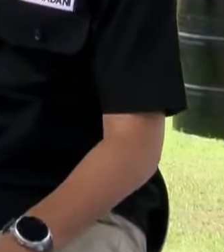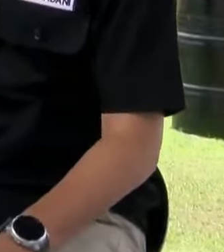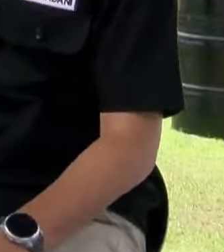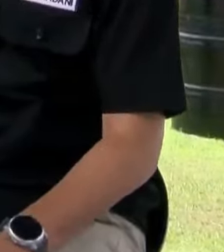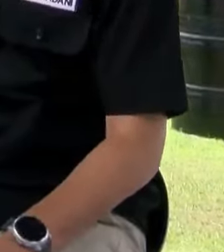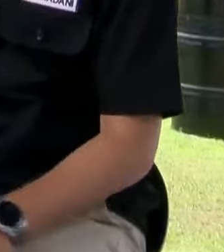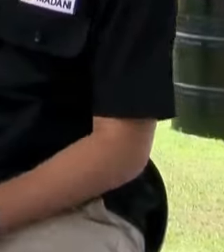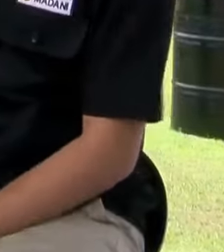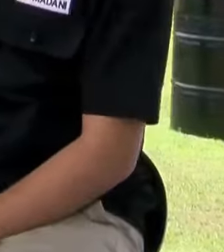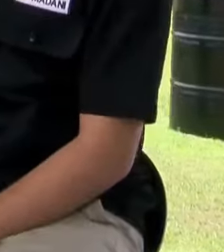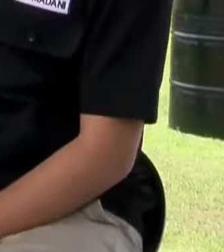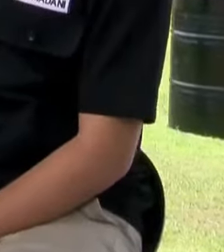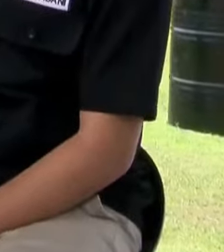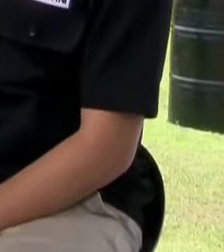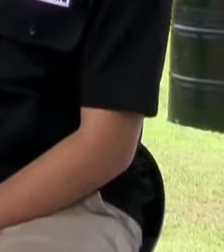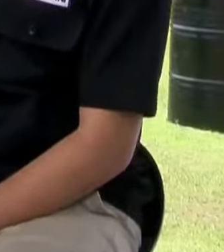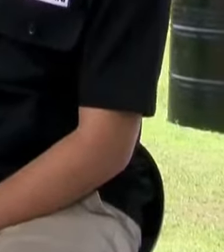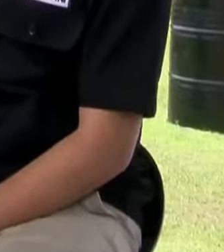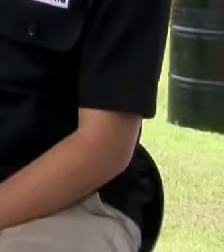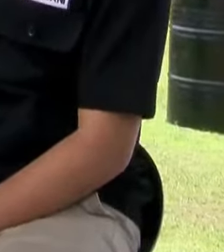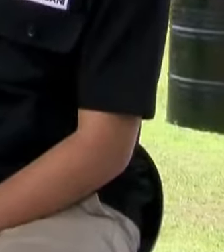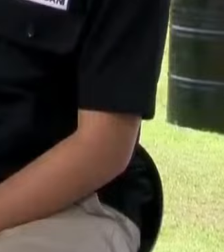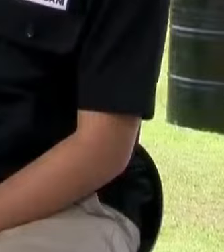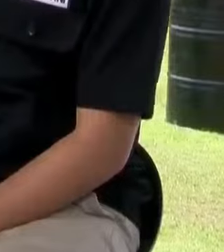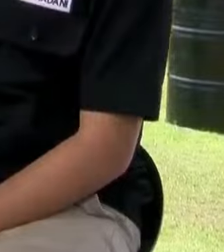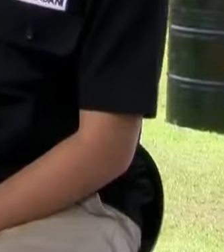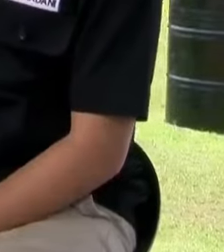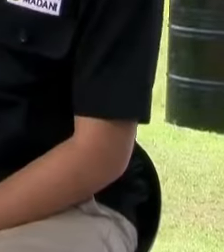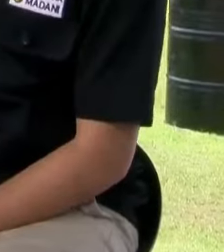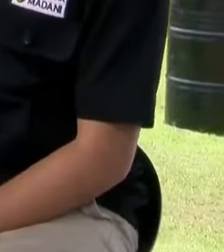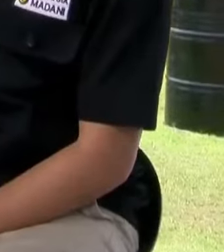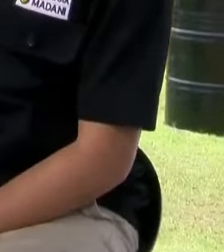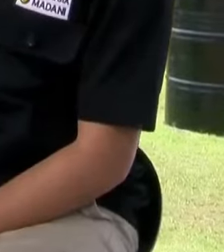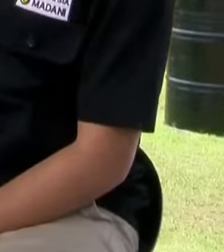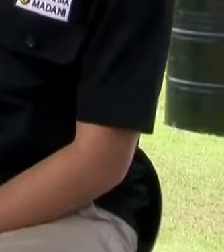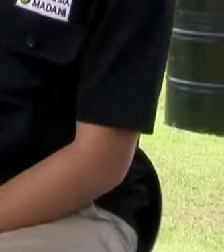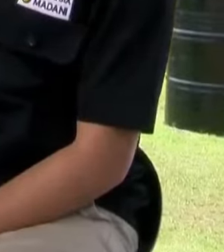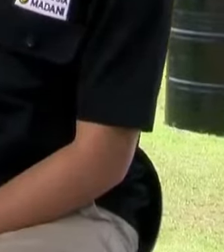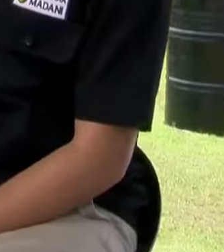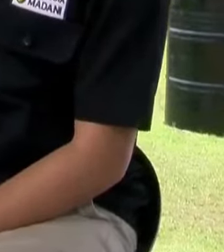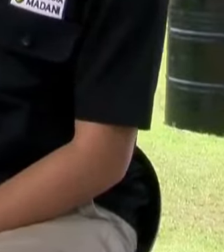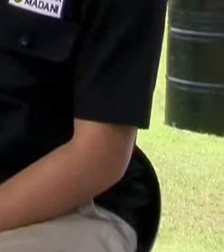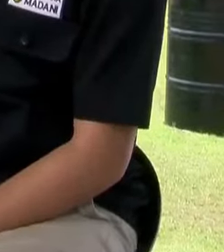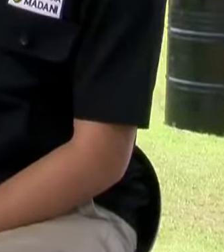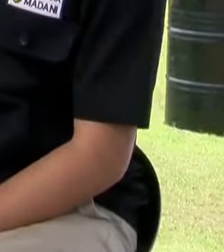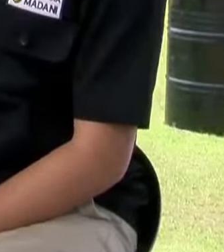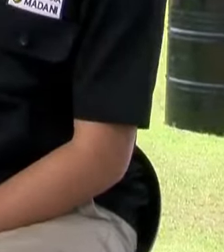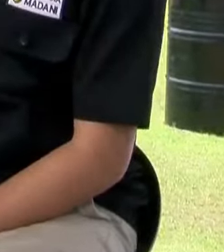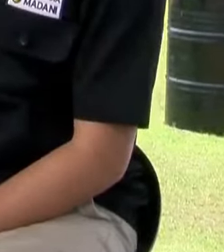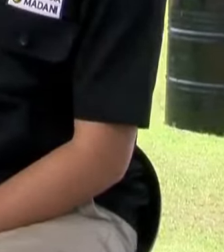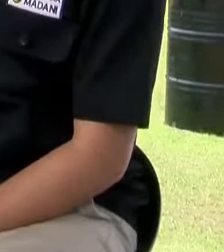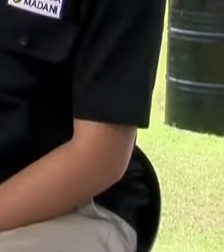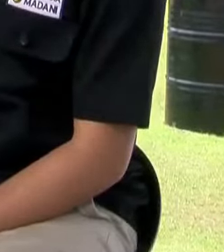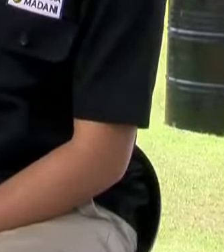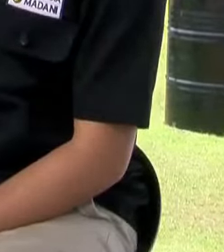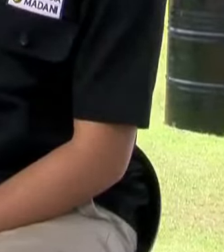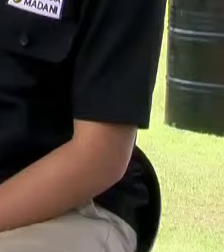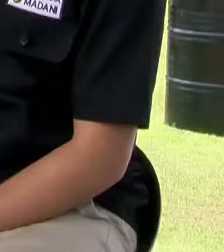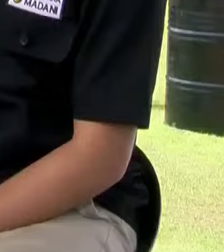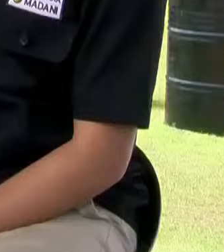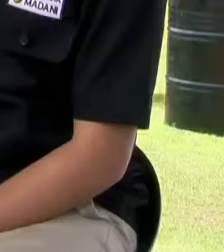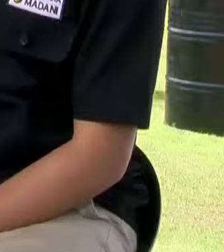melalui My Creative Venture, kami bawa kembara Rio datang ke Dataran Palawan. Dan malam ini, jadi hari ini